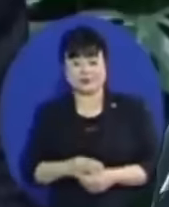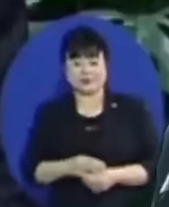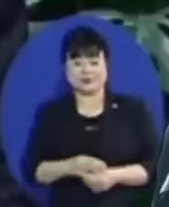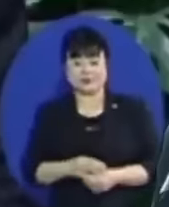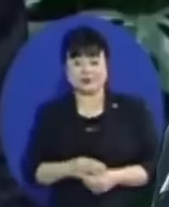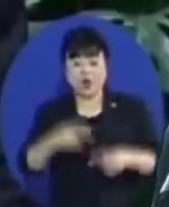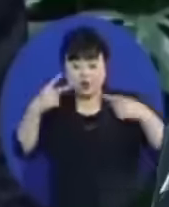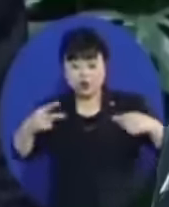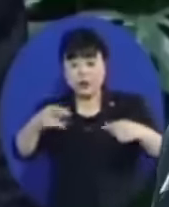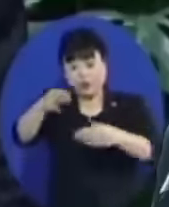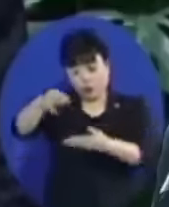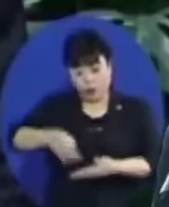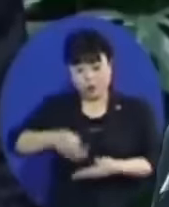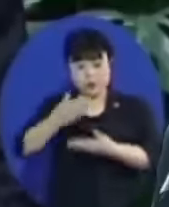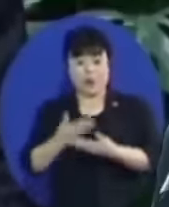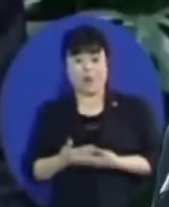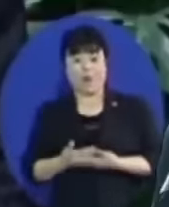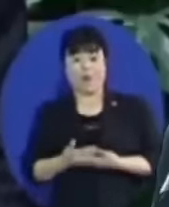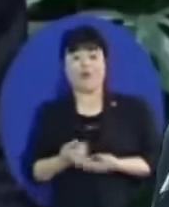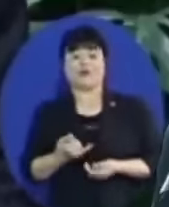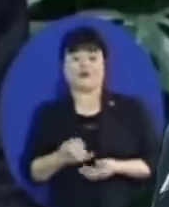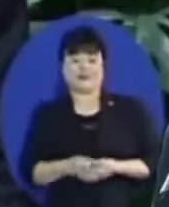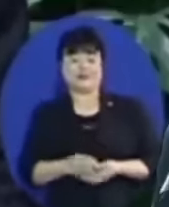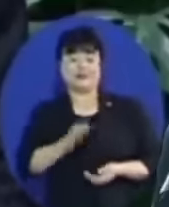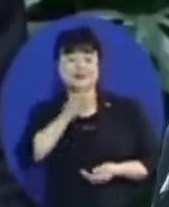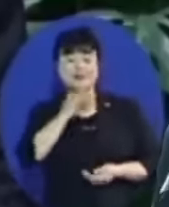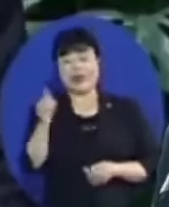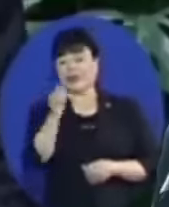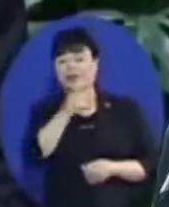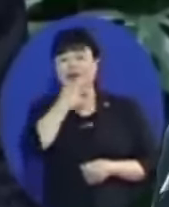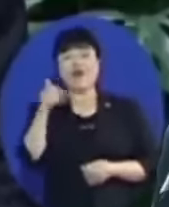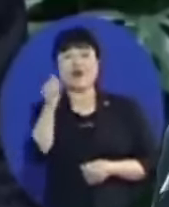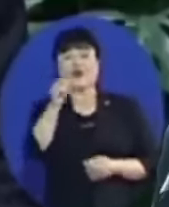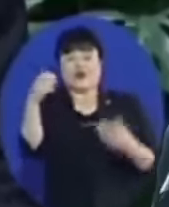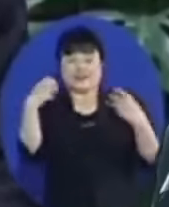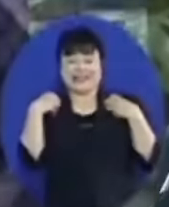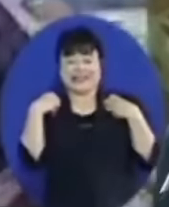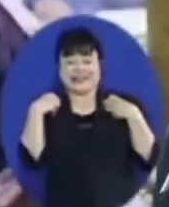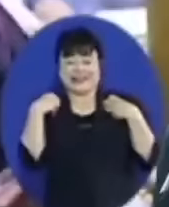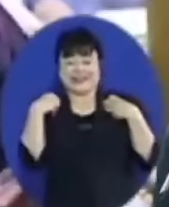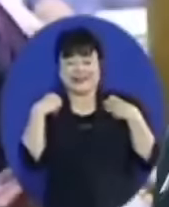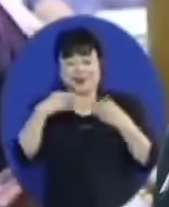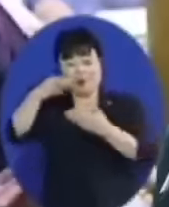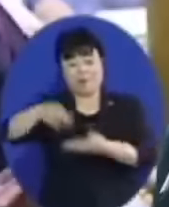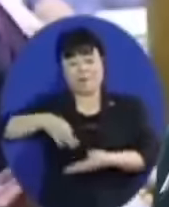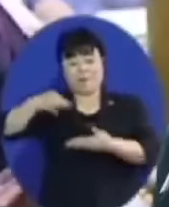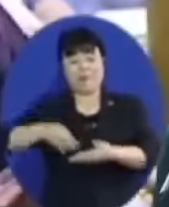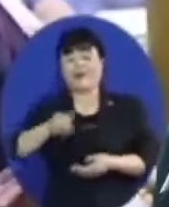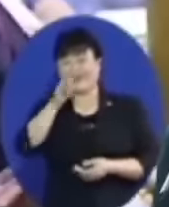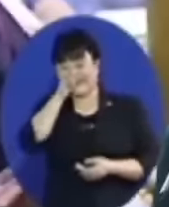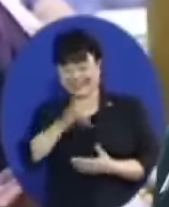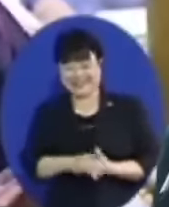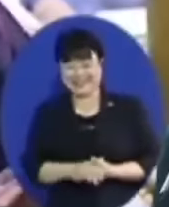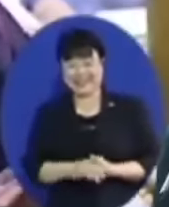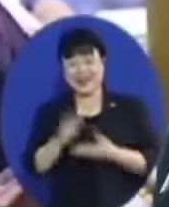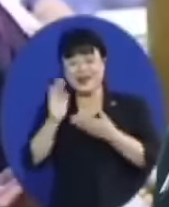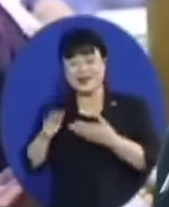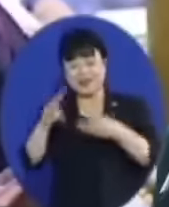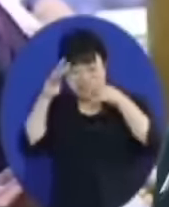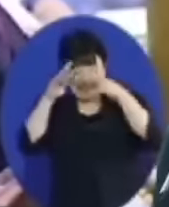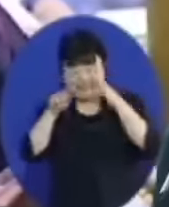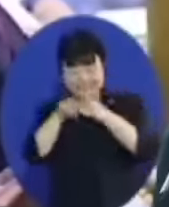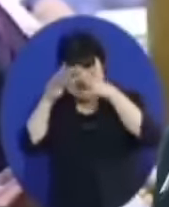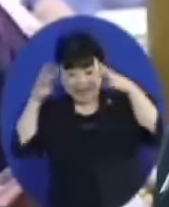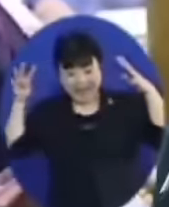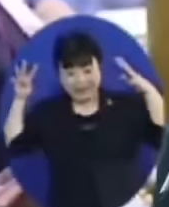것보다 배로 많게 주겠다 그래요. 그래서 통역을 하러 따라다니면서 돈을 좀 벌어서 나중에는 신학교 올 수